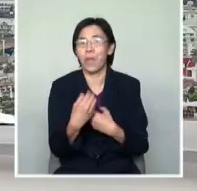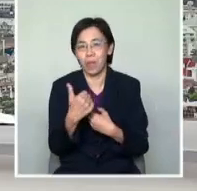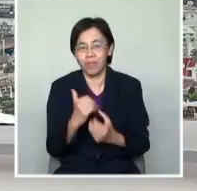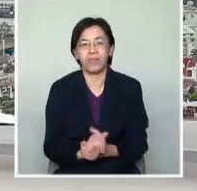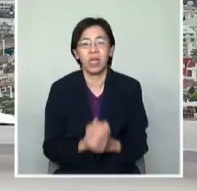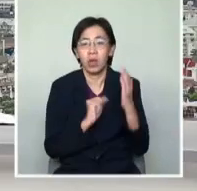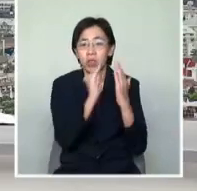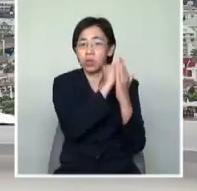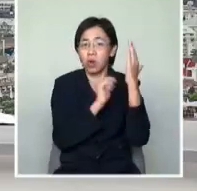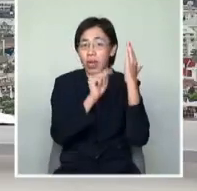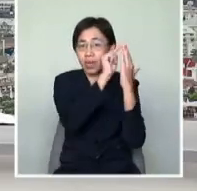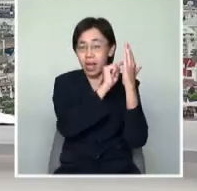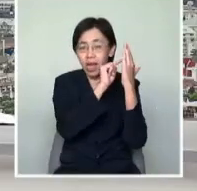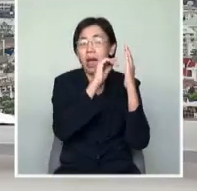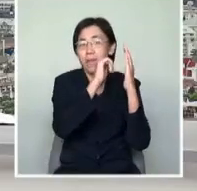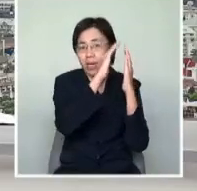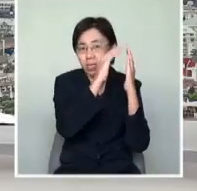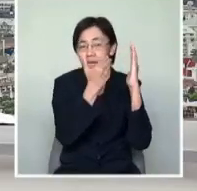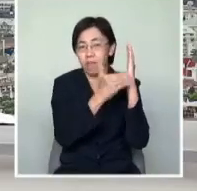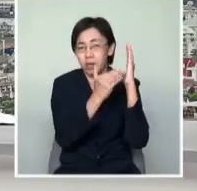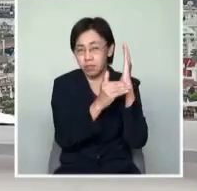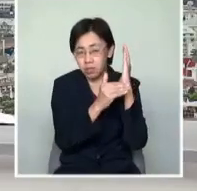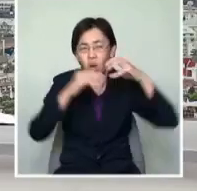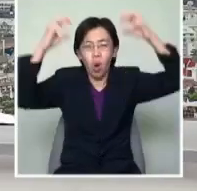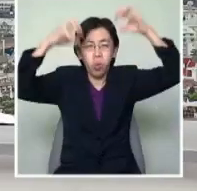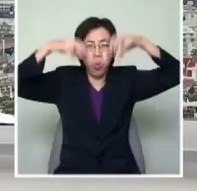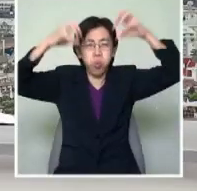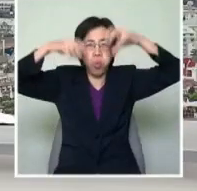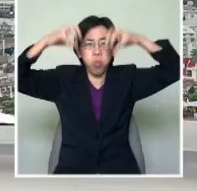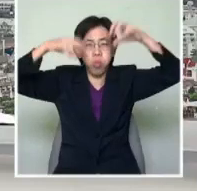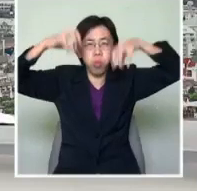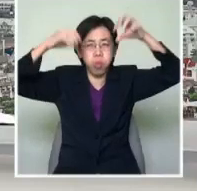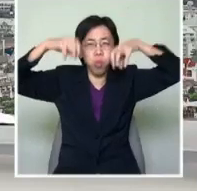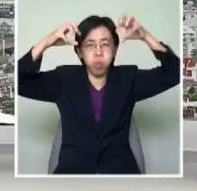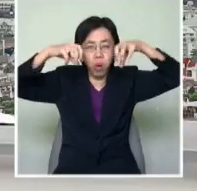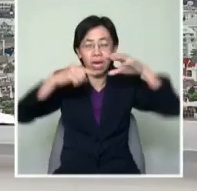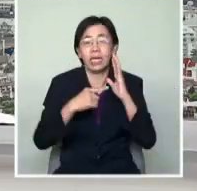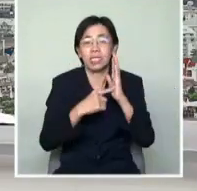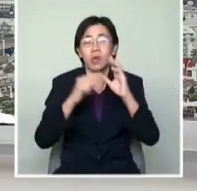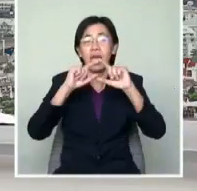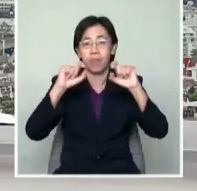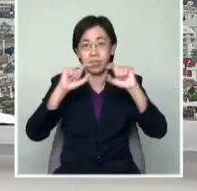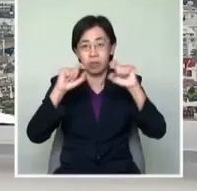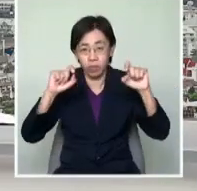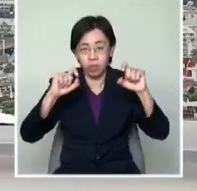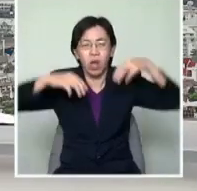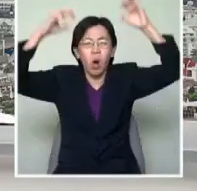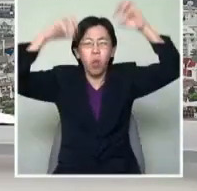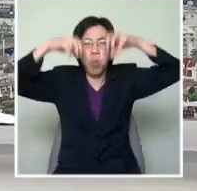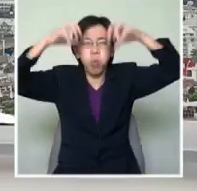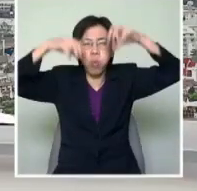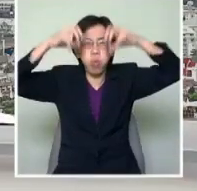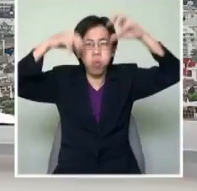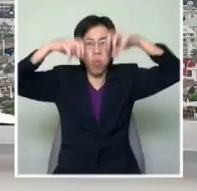หลายจังหวัดค่ะของทั้งภาคเหนือและภาคตะวันออกเฉียงเหนือมีฝนตกลงมาอย่างหนักเลยนะคะอย่างเช่นที่เพชรบูรณ์ค่ะปรากฏว่าฝนที่ตกอย่างต่